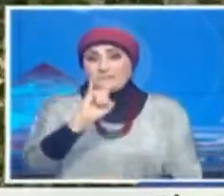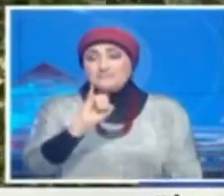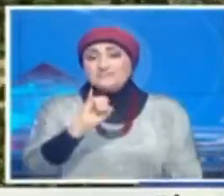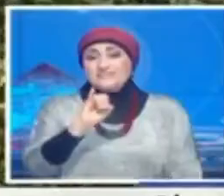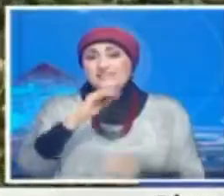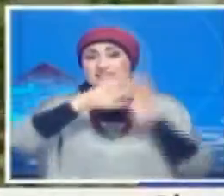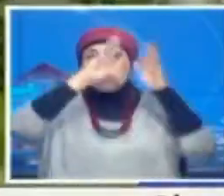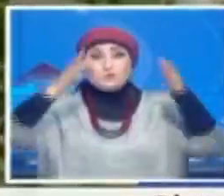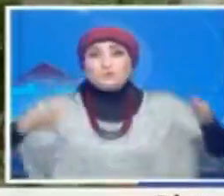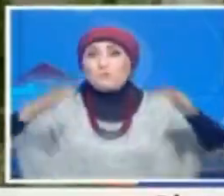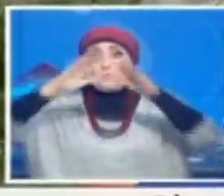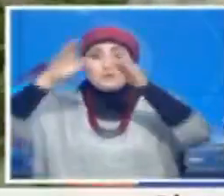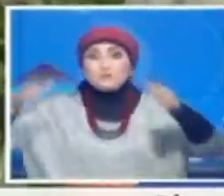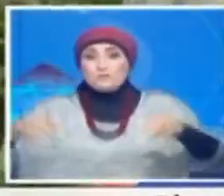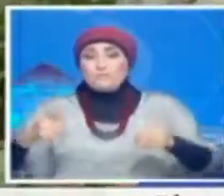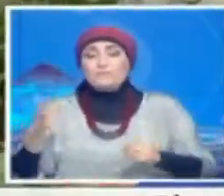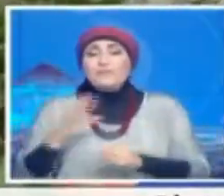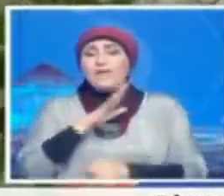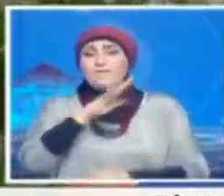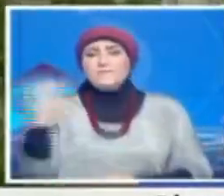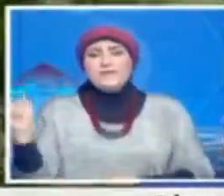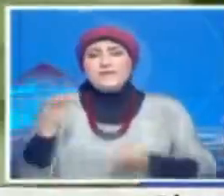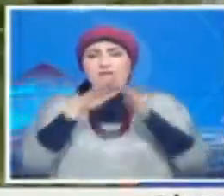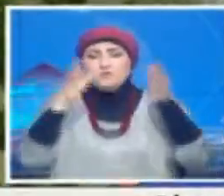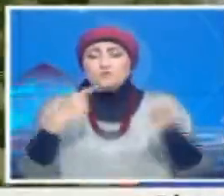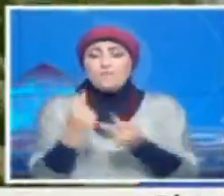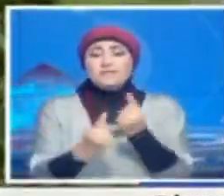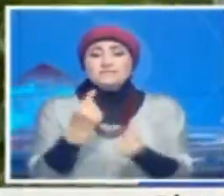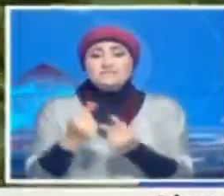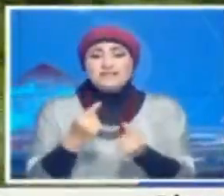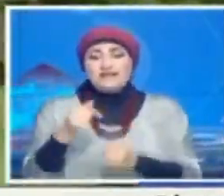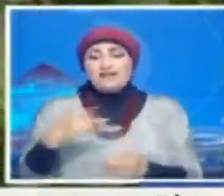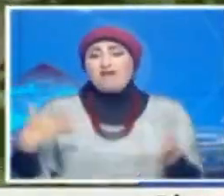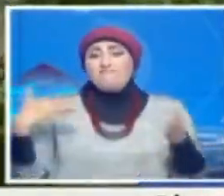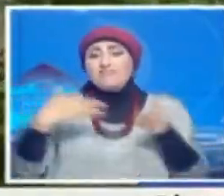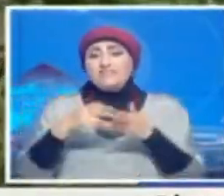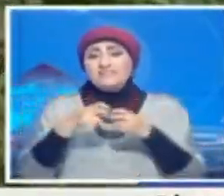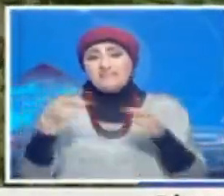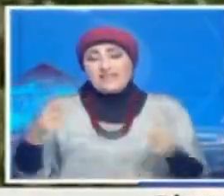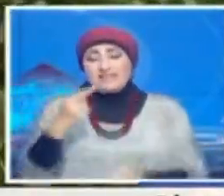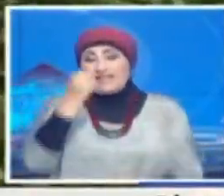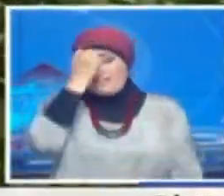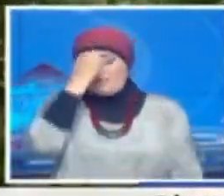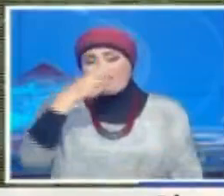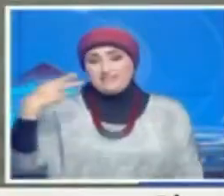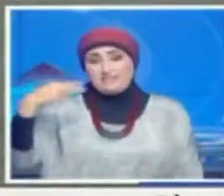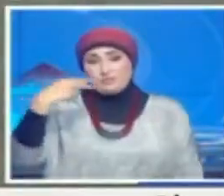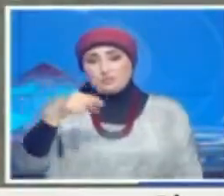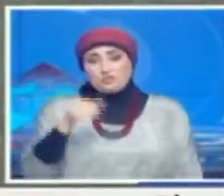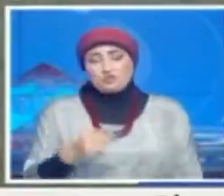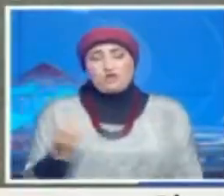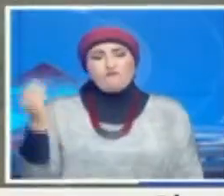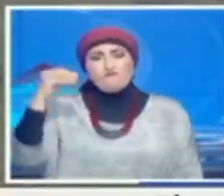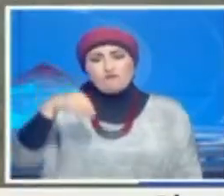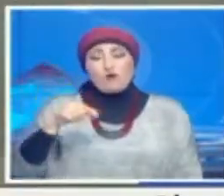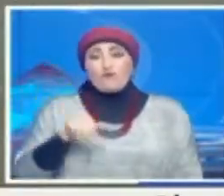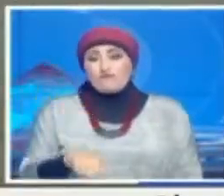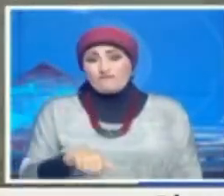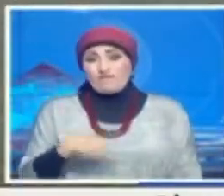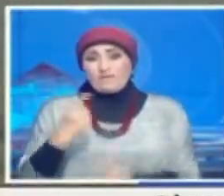صوبة ليصل إلى 100 صوبة زراعية بنهاية عام 2022، بالإضافة إلى